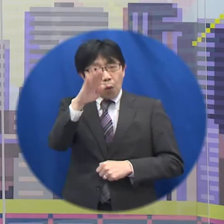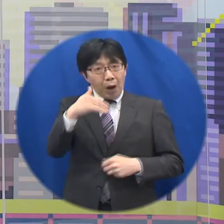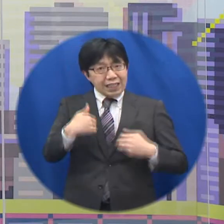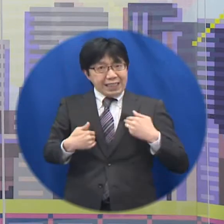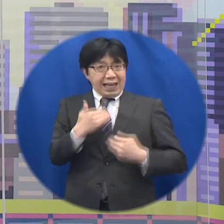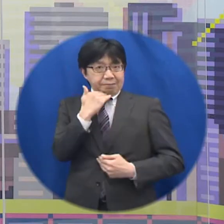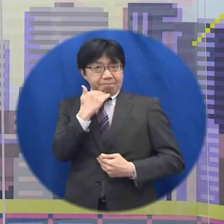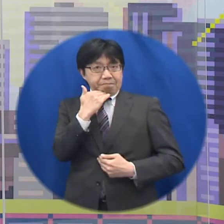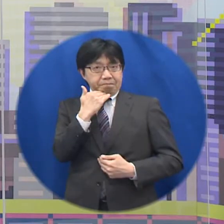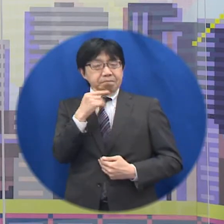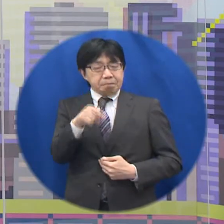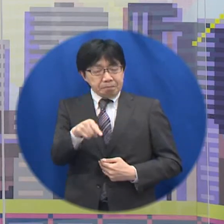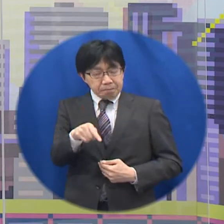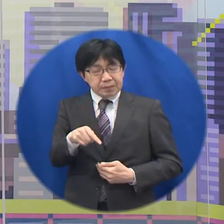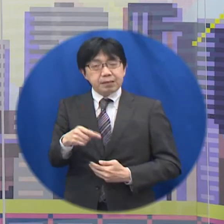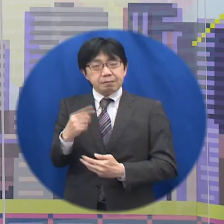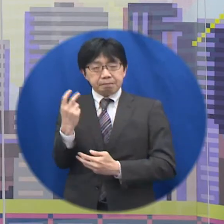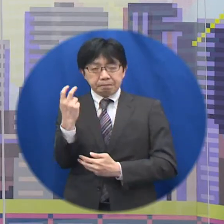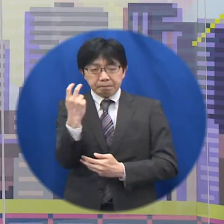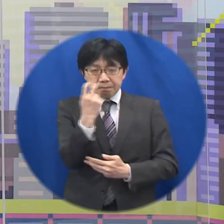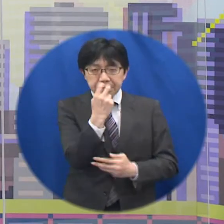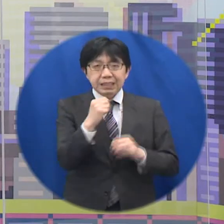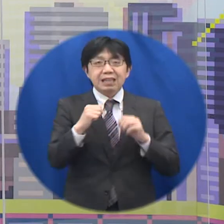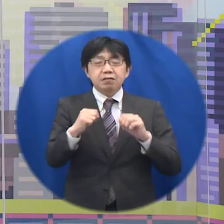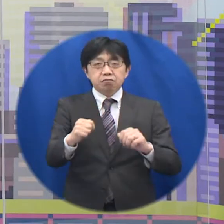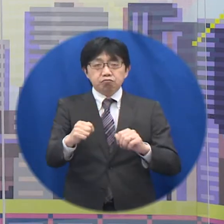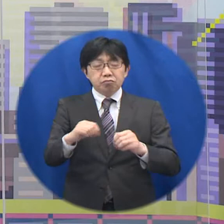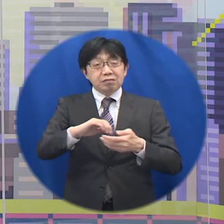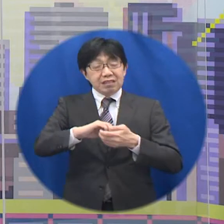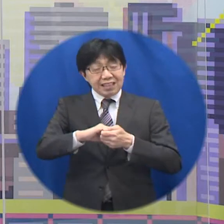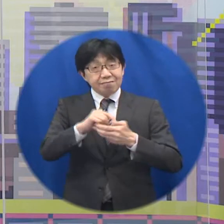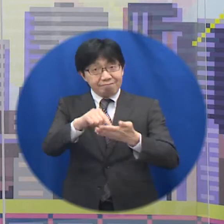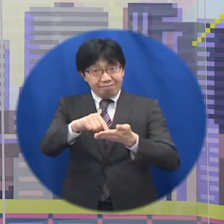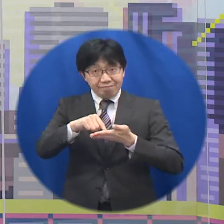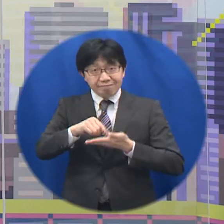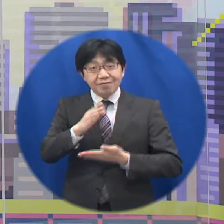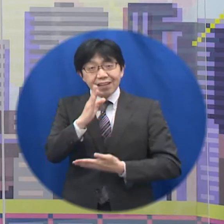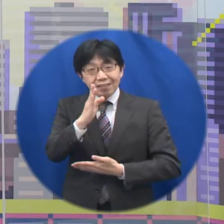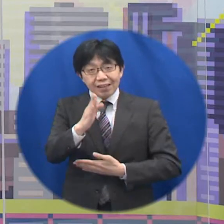を高く評価しているので、気軽に挑戦してみてください。